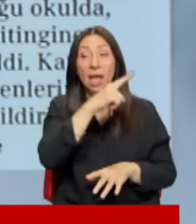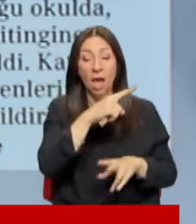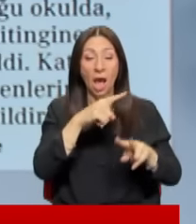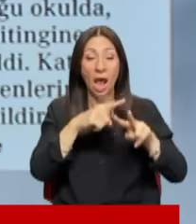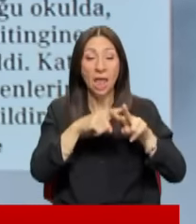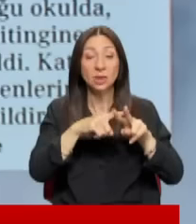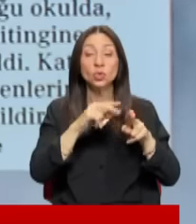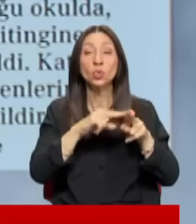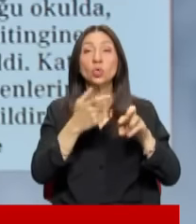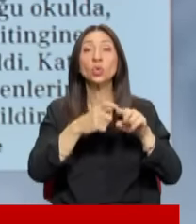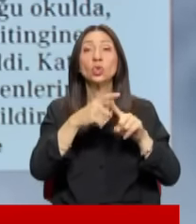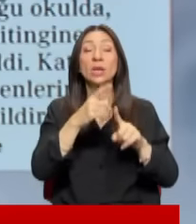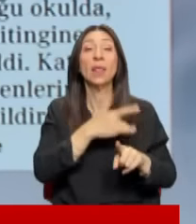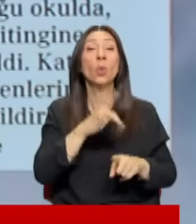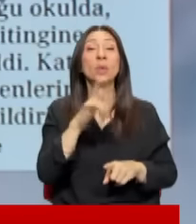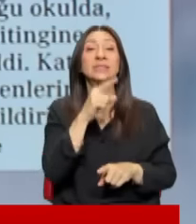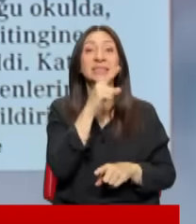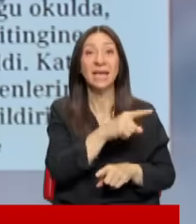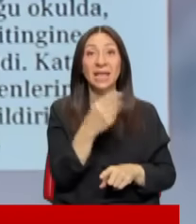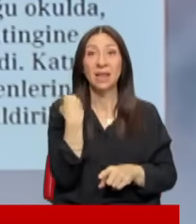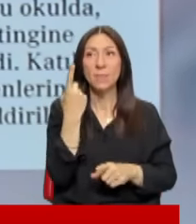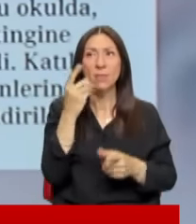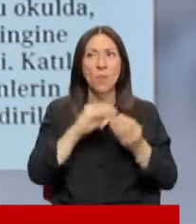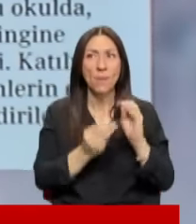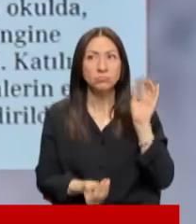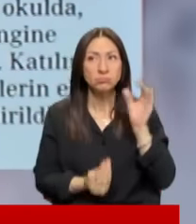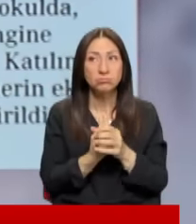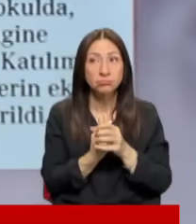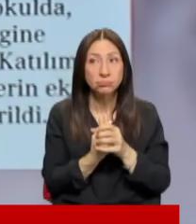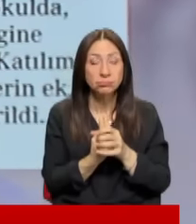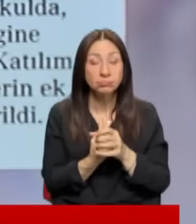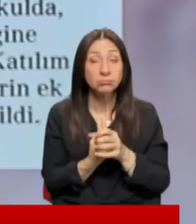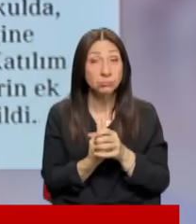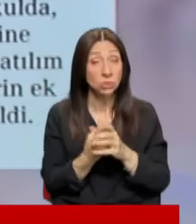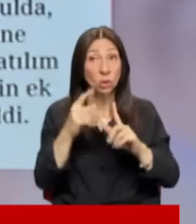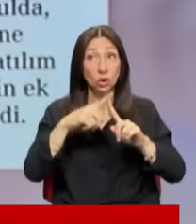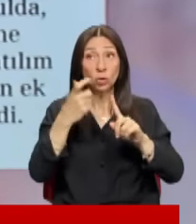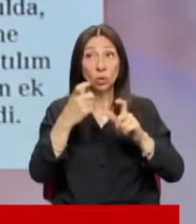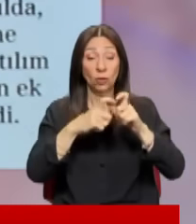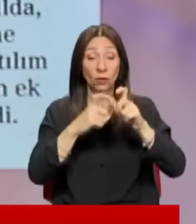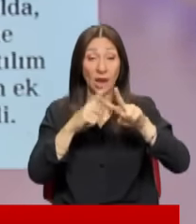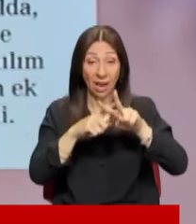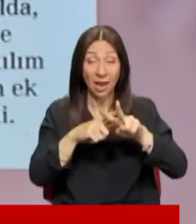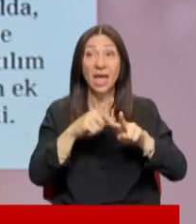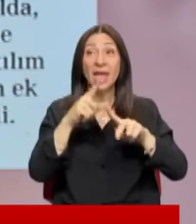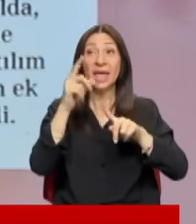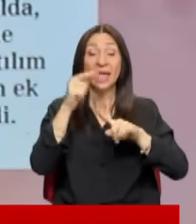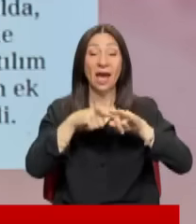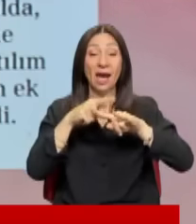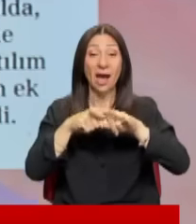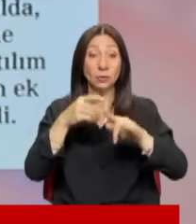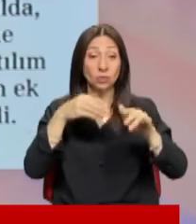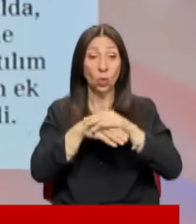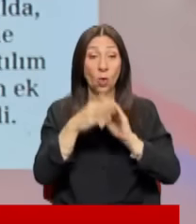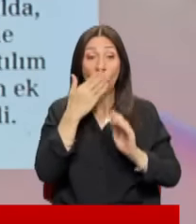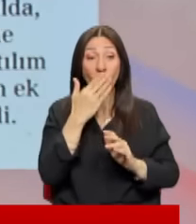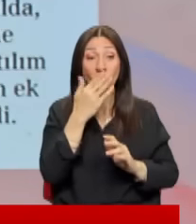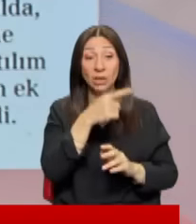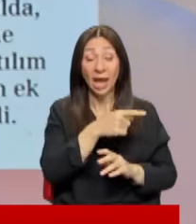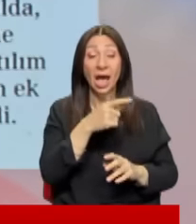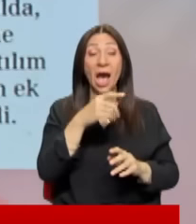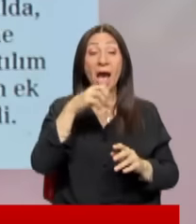Alaaddin Kurt Anadolu Lisesi'nde yeni bir skandal ortaya çıktı. TÜGVA ve İHA'nın sokulduğu okulda öğrencilerin